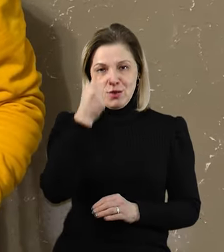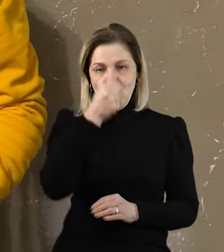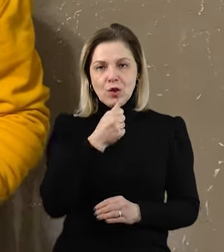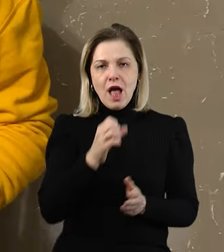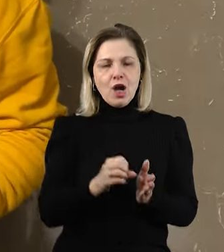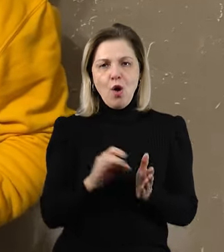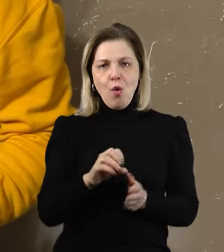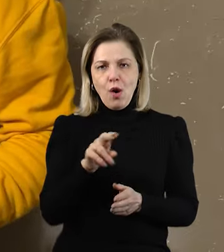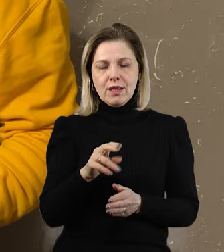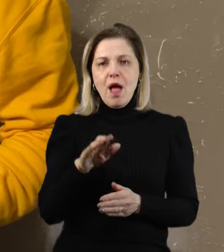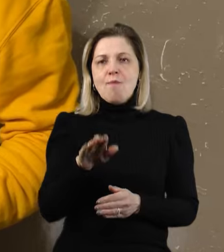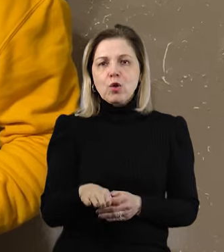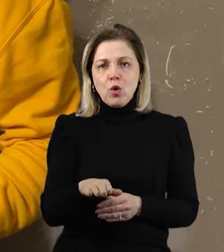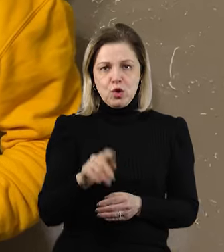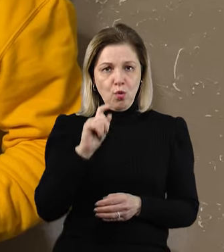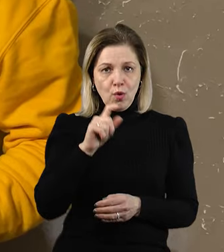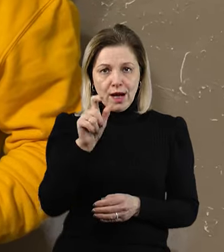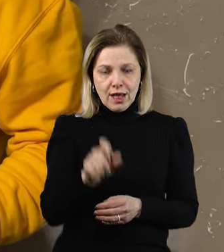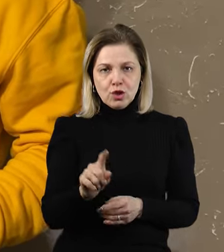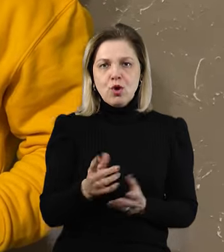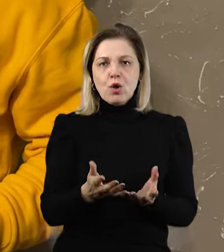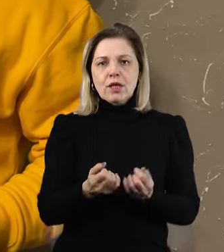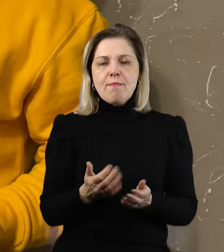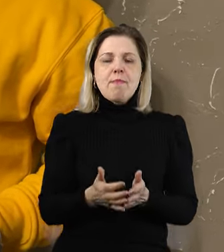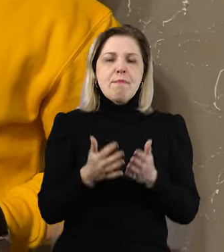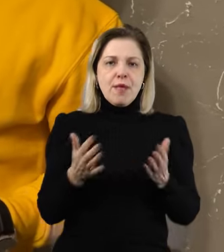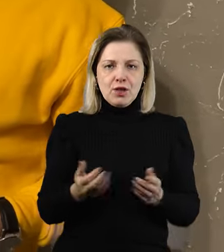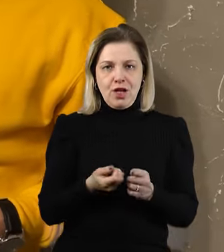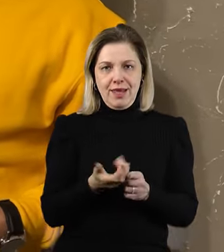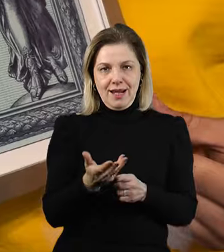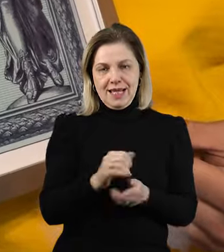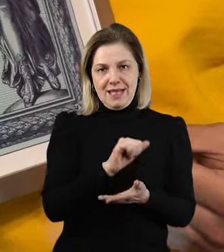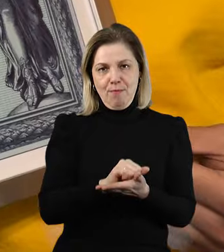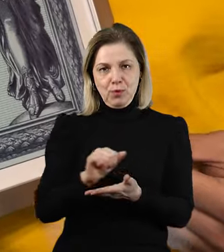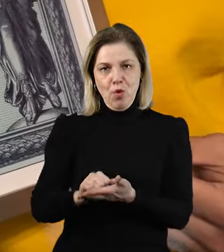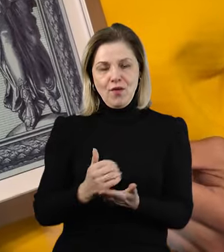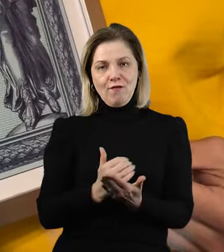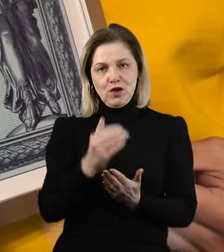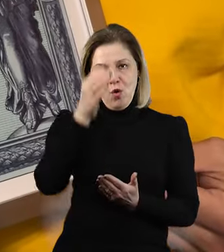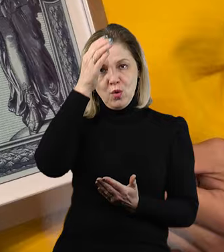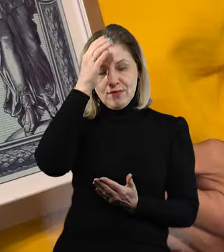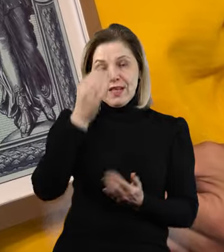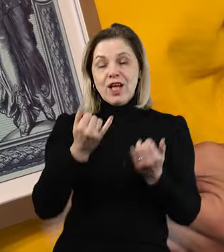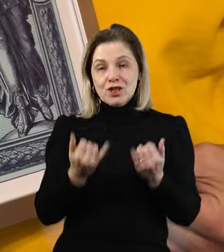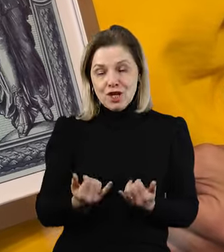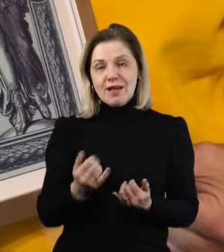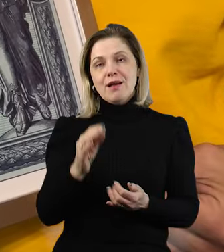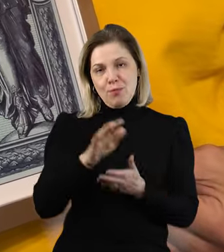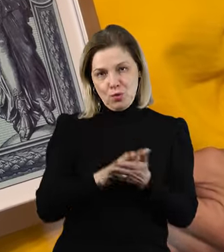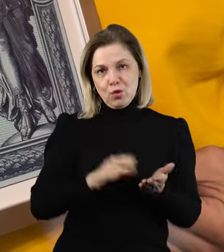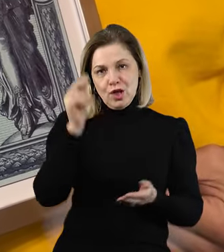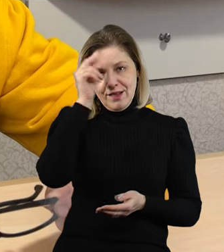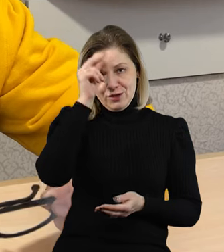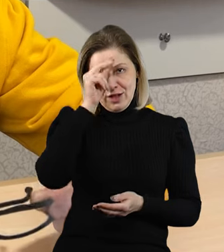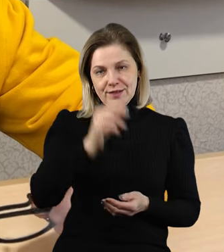став рекордсменом як наймолодший українець, який отримав найбільшу кількість дипломів про вищу освіту. Нині Євгеній продовжує